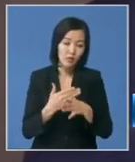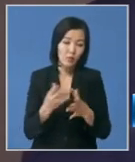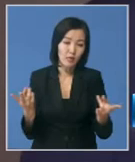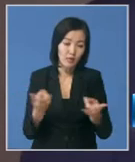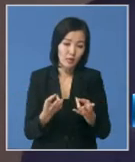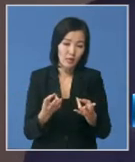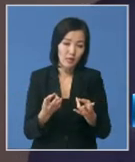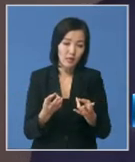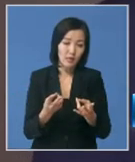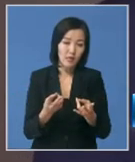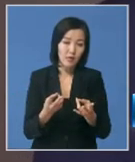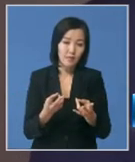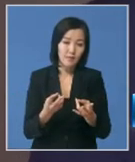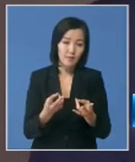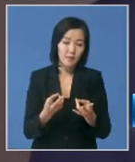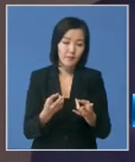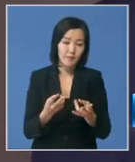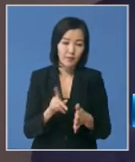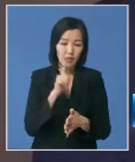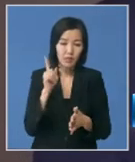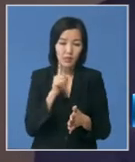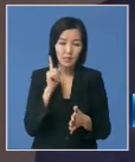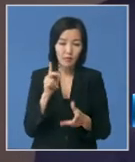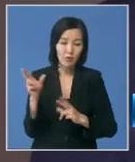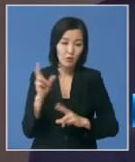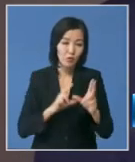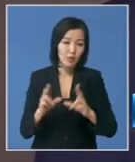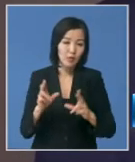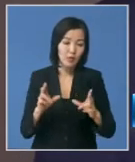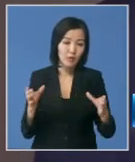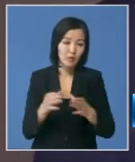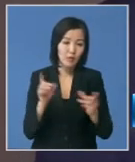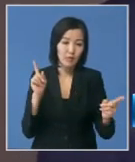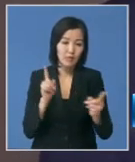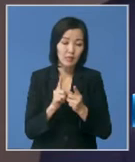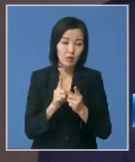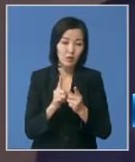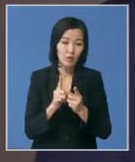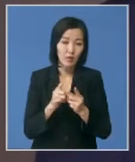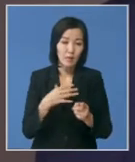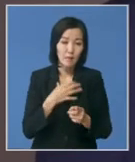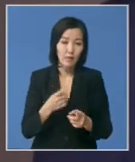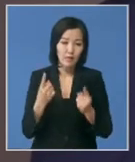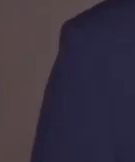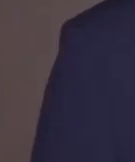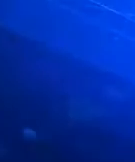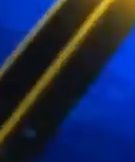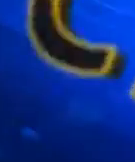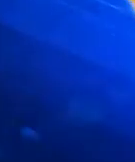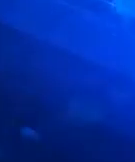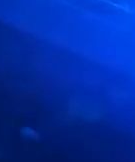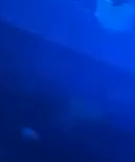бағдары керек. Міне осы тұрғыдан алғанда жастар мен студент жастар мен кездесулердің дәл осындай маңызы зор дер едім.